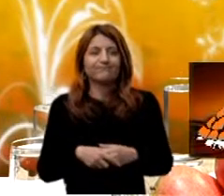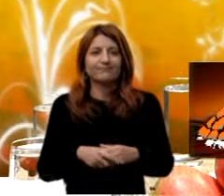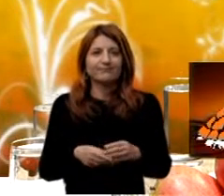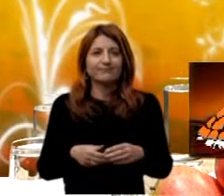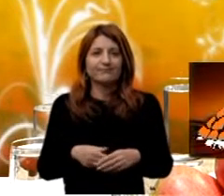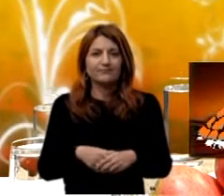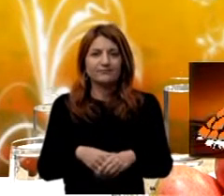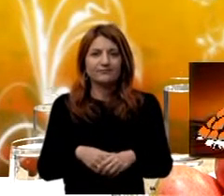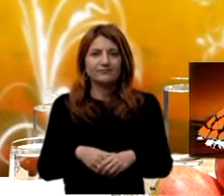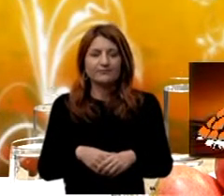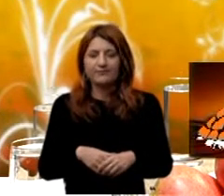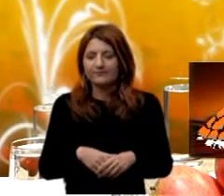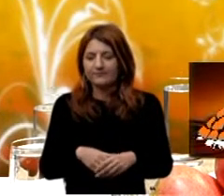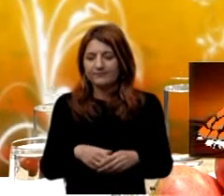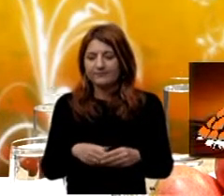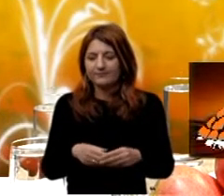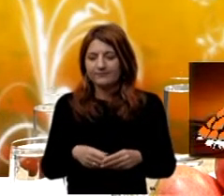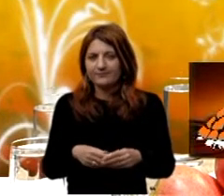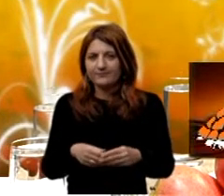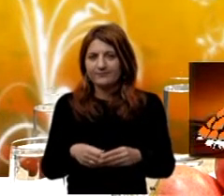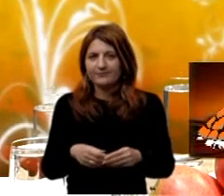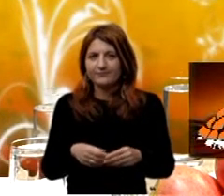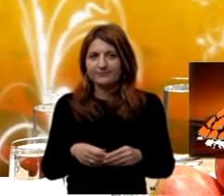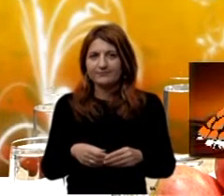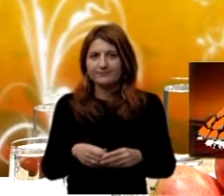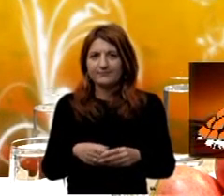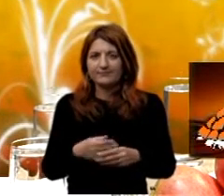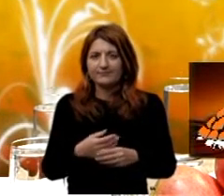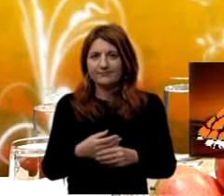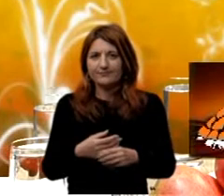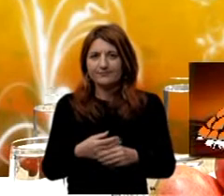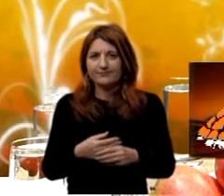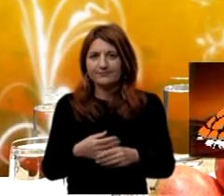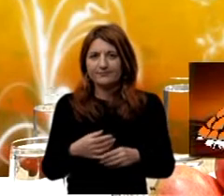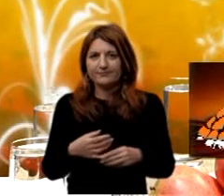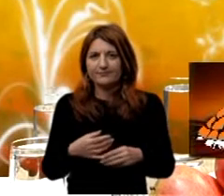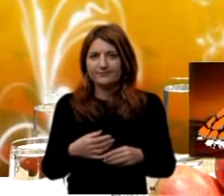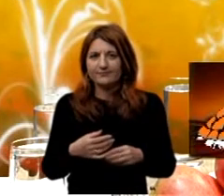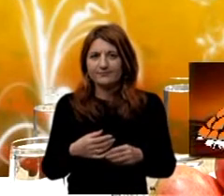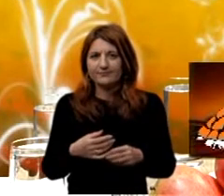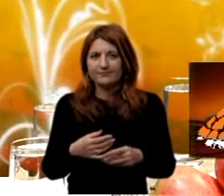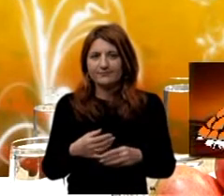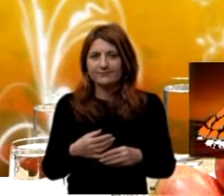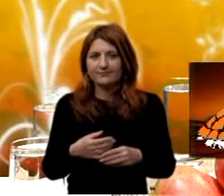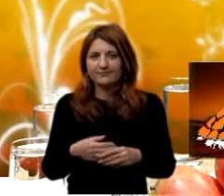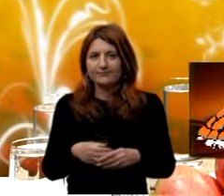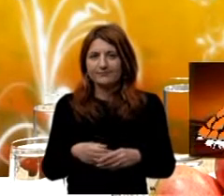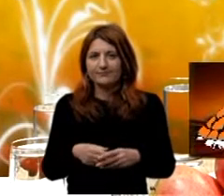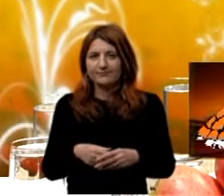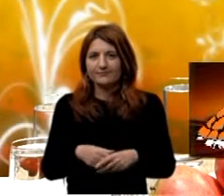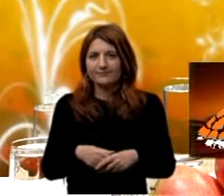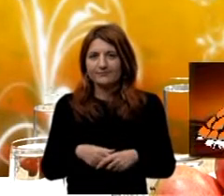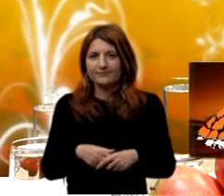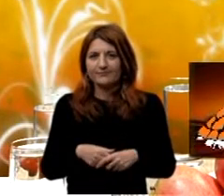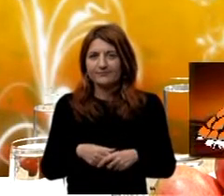imala sam 66 godina da mi je doktorica rekla, kad sam rekla da me boli rame, ona kaže, ha, pa